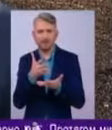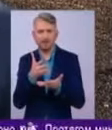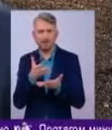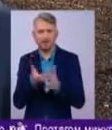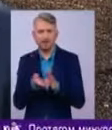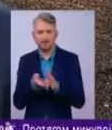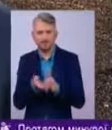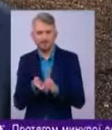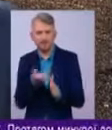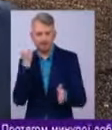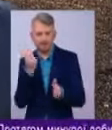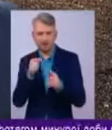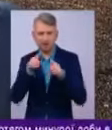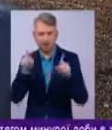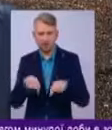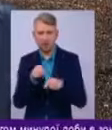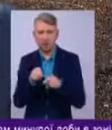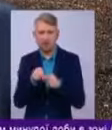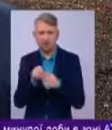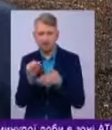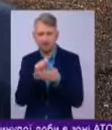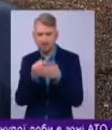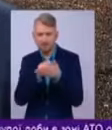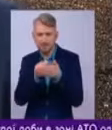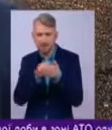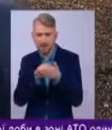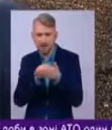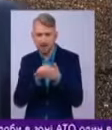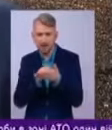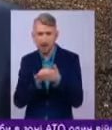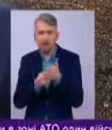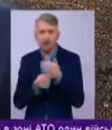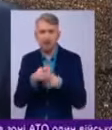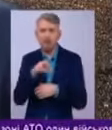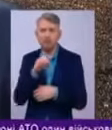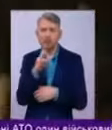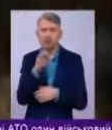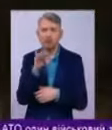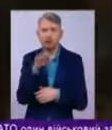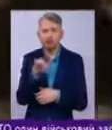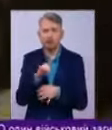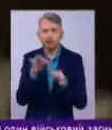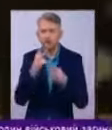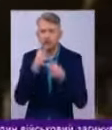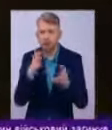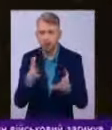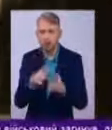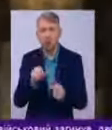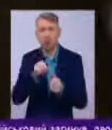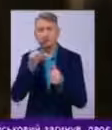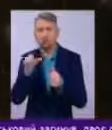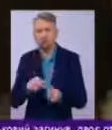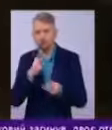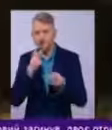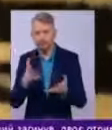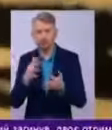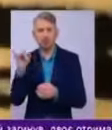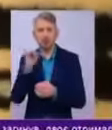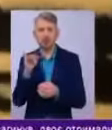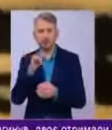цілий листочок, він взяв і підтер. І виявилось, що московити нічого не бачили. Особливо показовою є історія